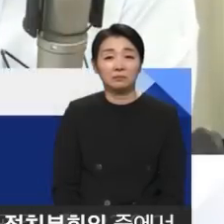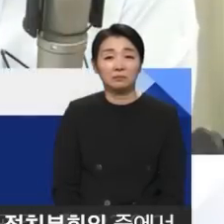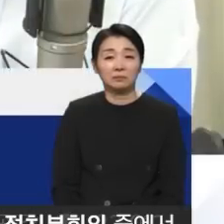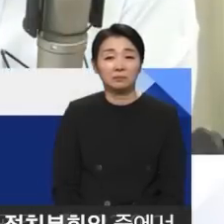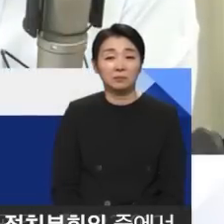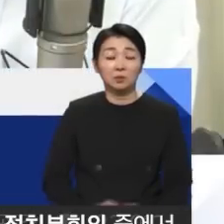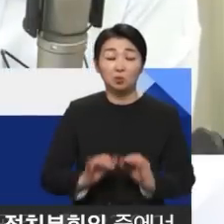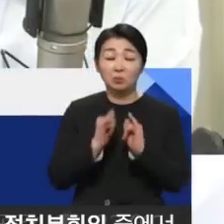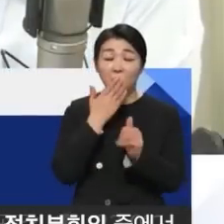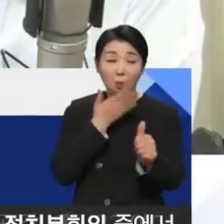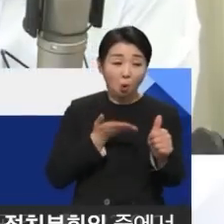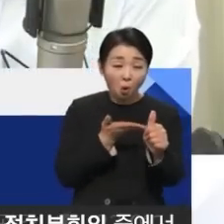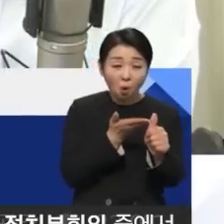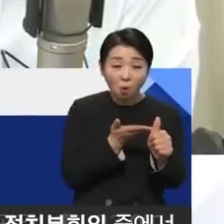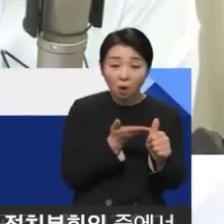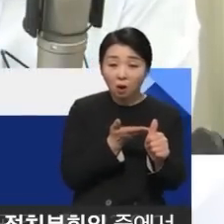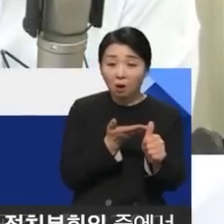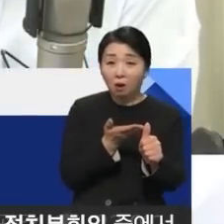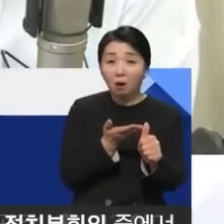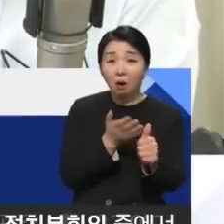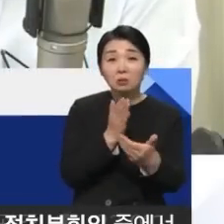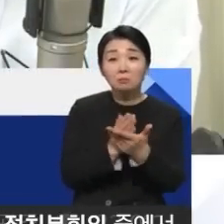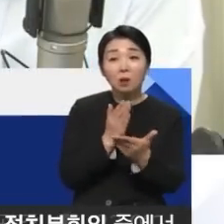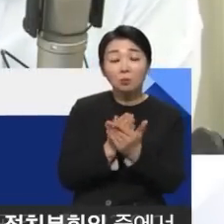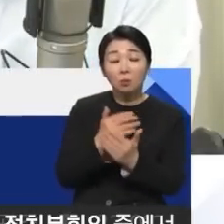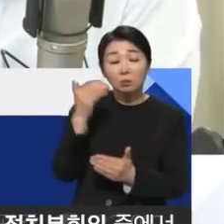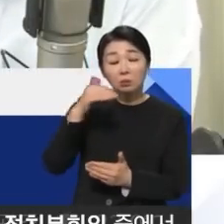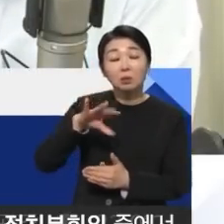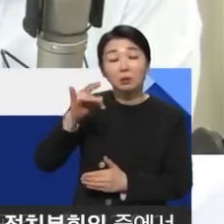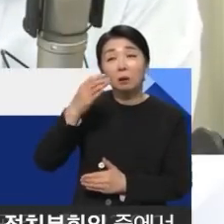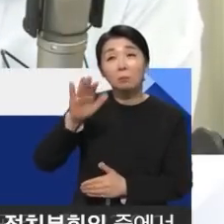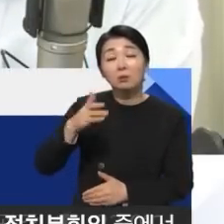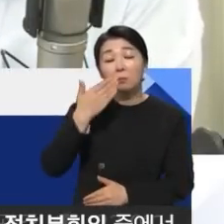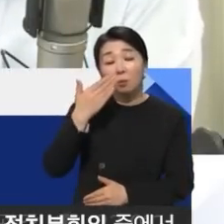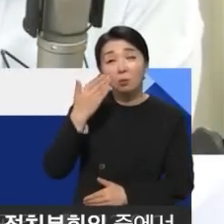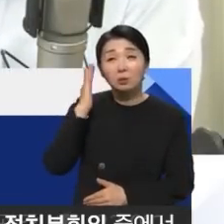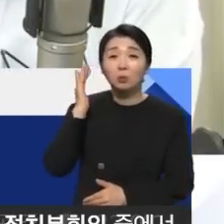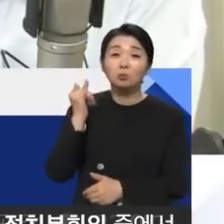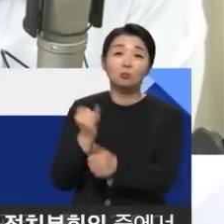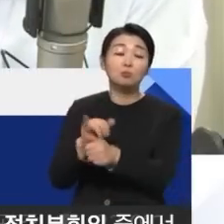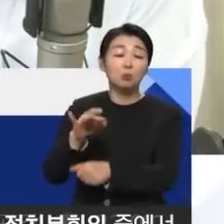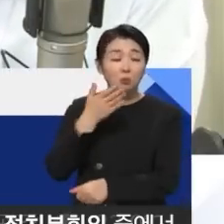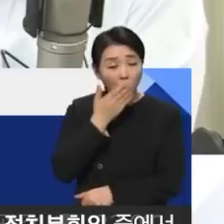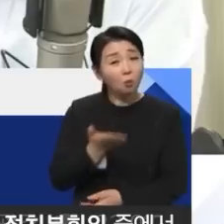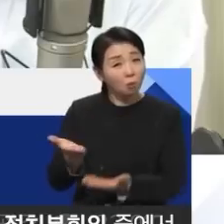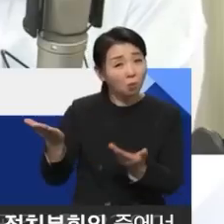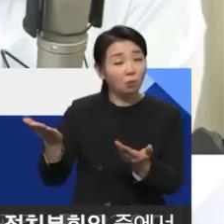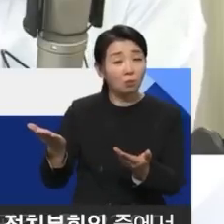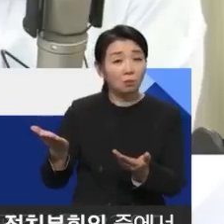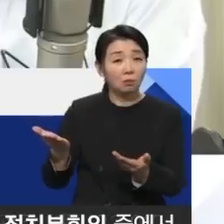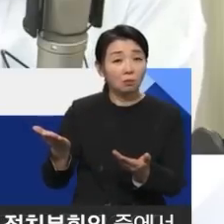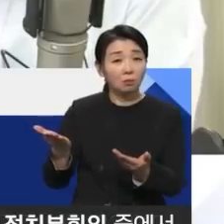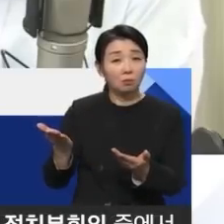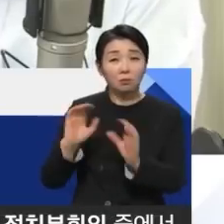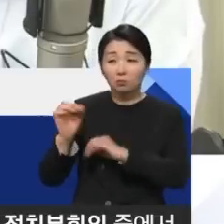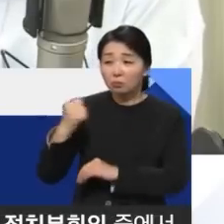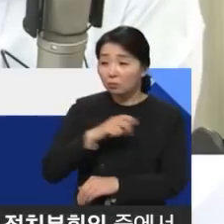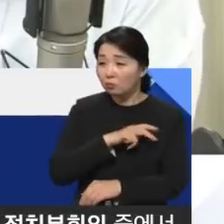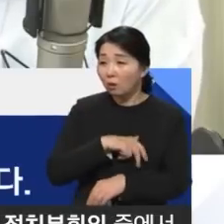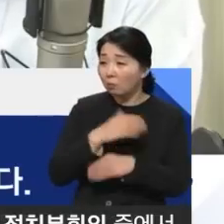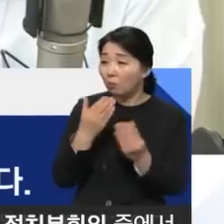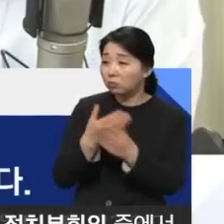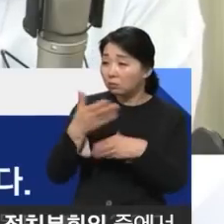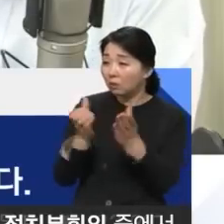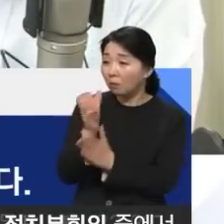국민들에게 먹으라고 하기 이전에 시찰단부터 한번 먹어보고 그 시답이요? 전에 대통령 내외부터 먹어보시고 그다음에 예. 특히 국힘의원님들 뭐